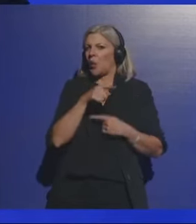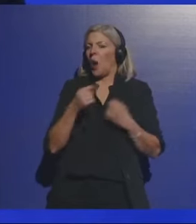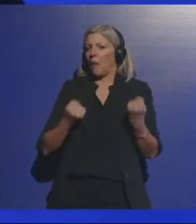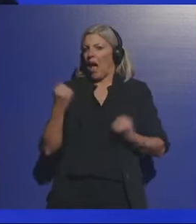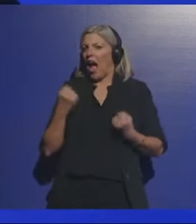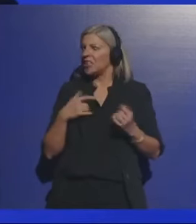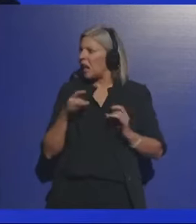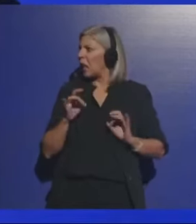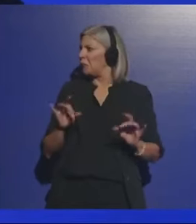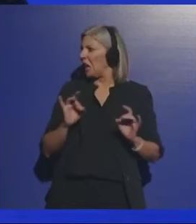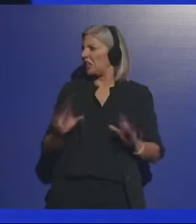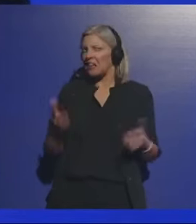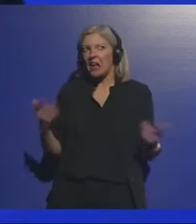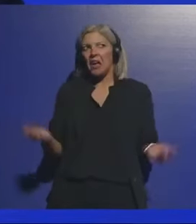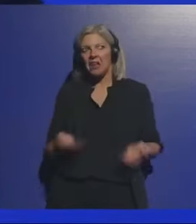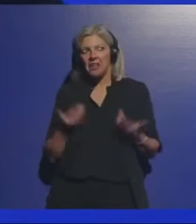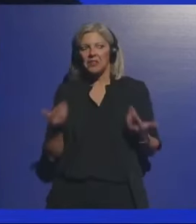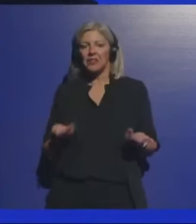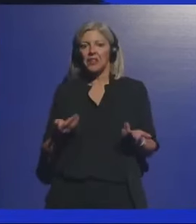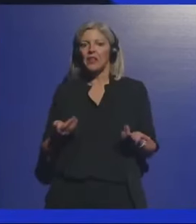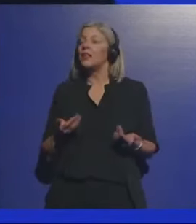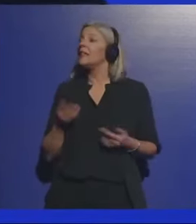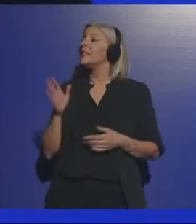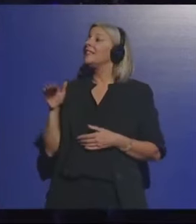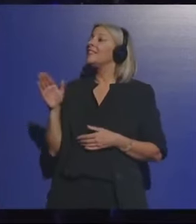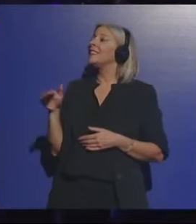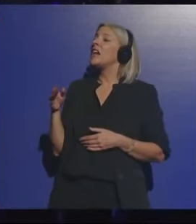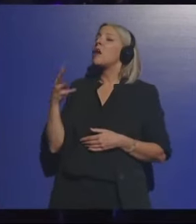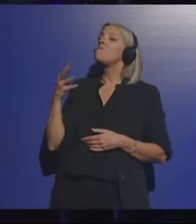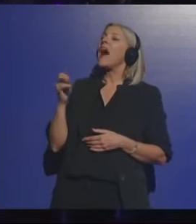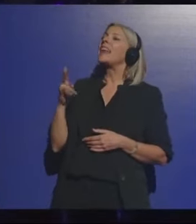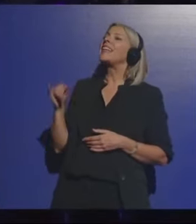sta libertà Maria